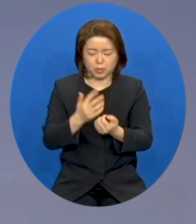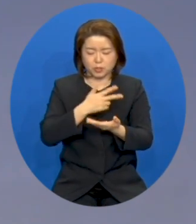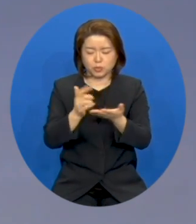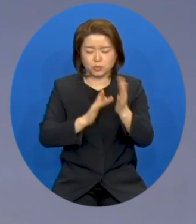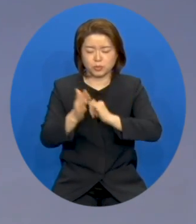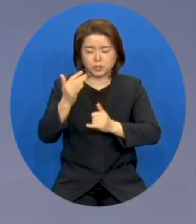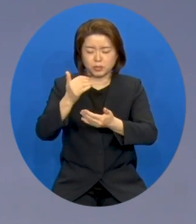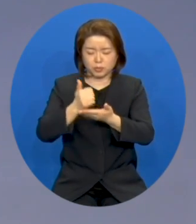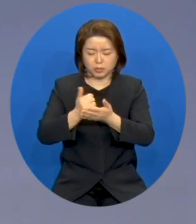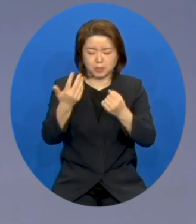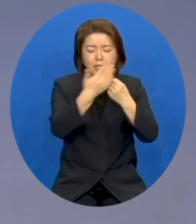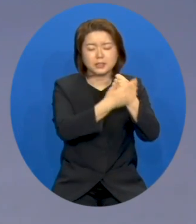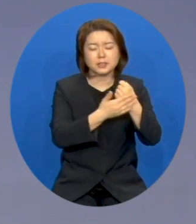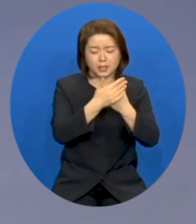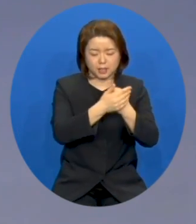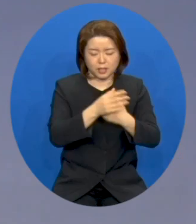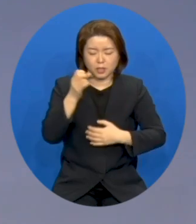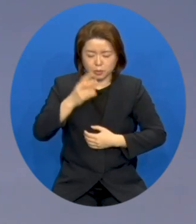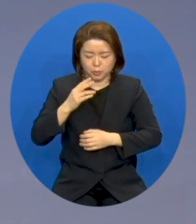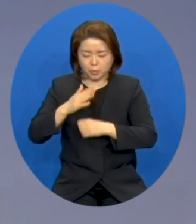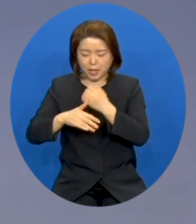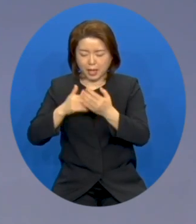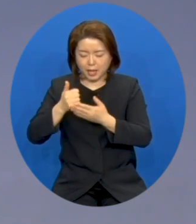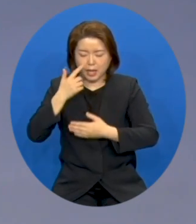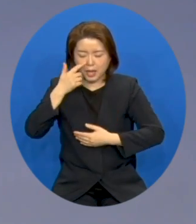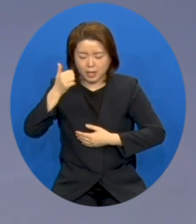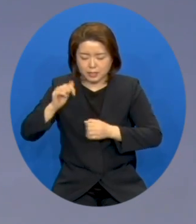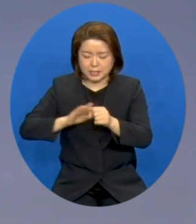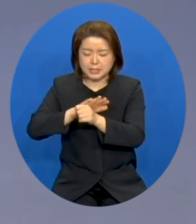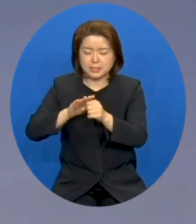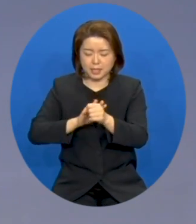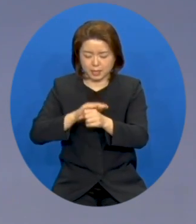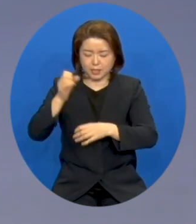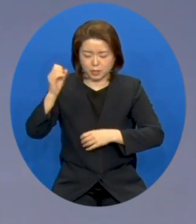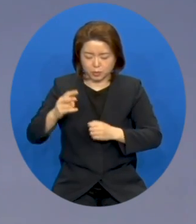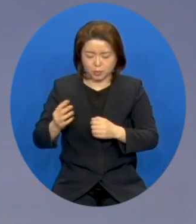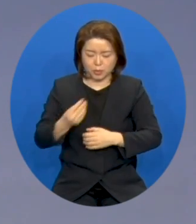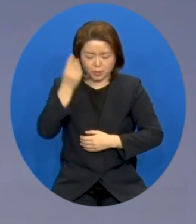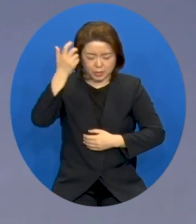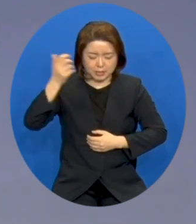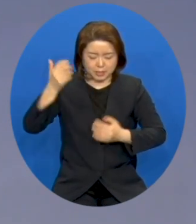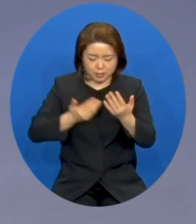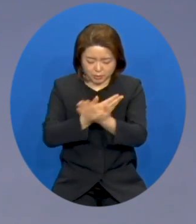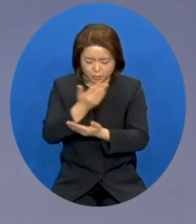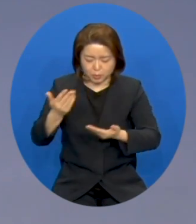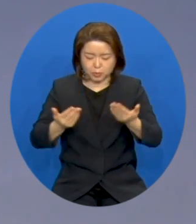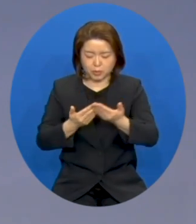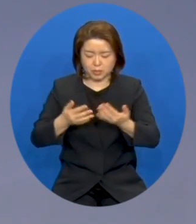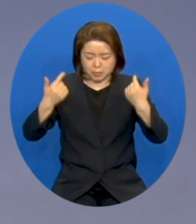은혜와 아버지 하나님의 사랑하심과 성령의 교통하심이